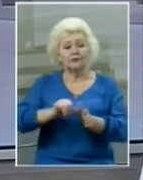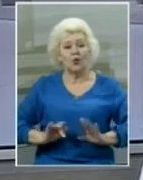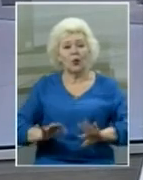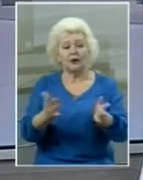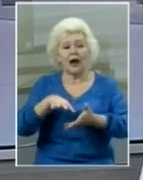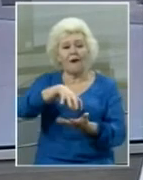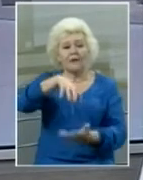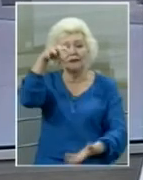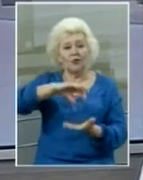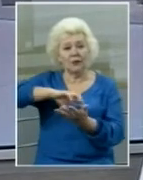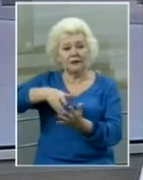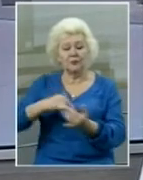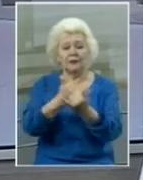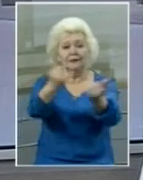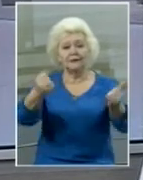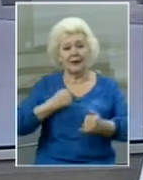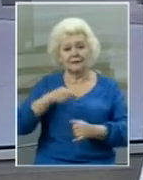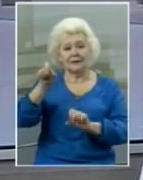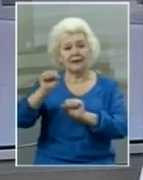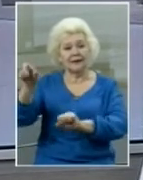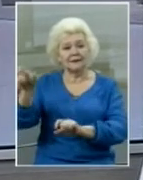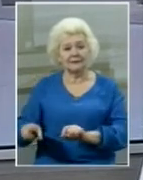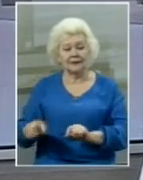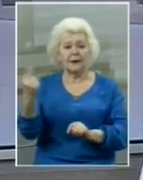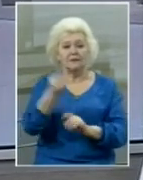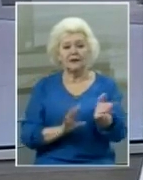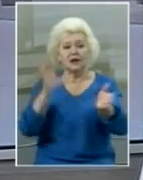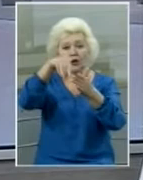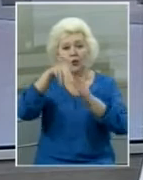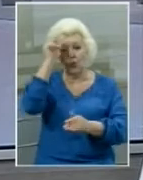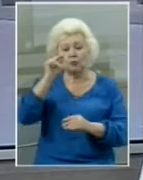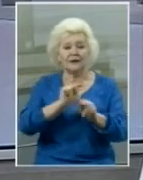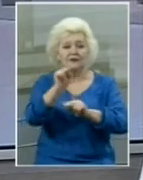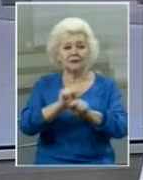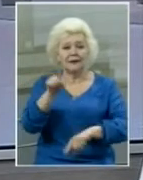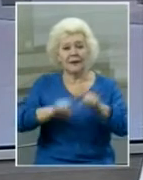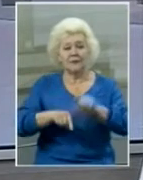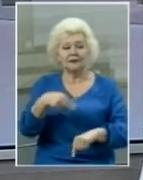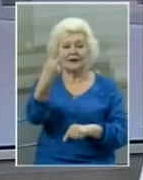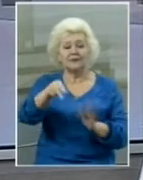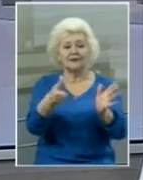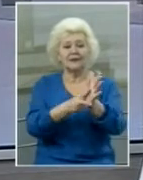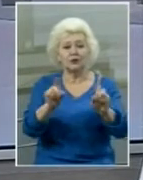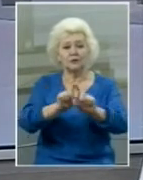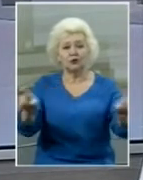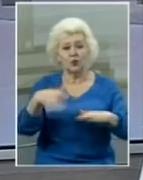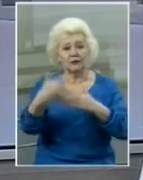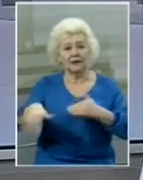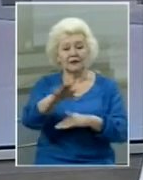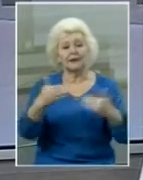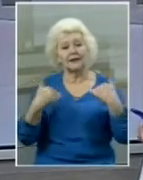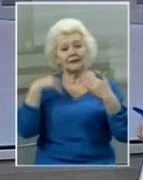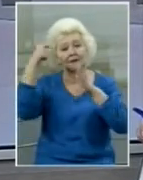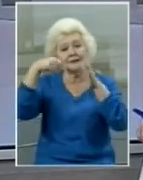акції «Великодній пряник для захисників». Першими долучилися учні, вчителі та батьки 28-ї школи Херсона і